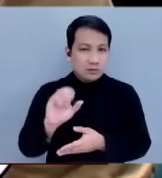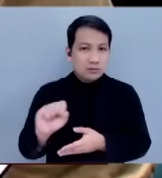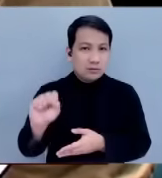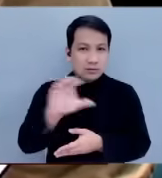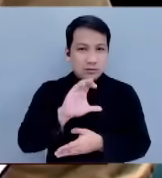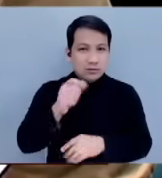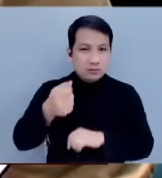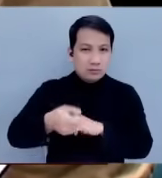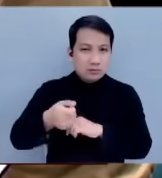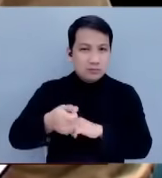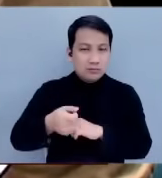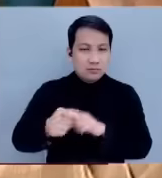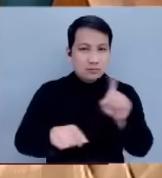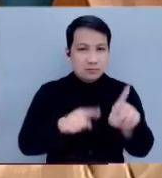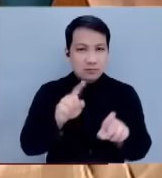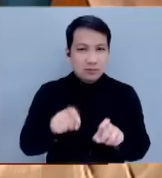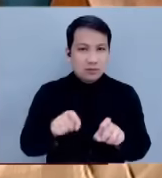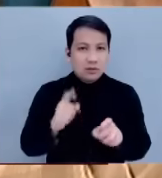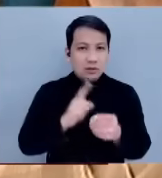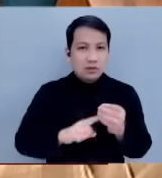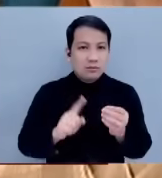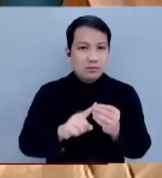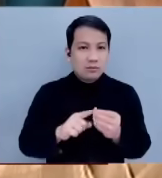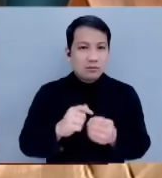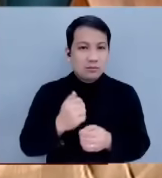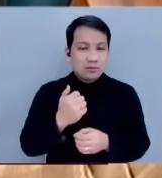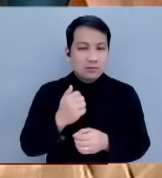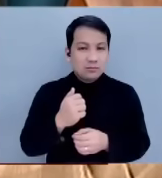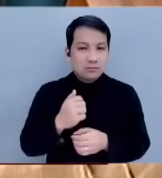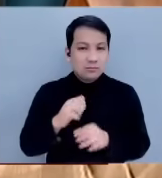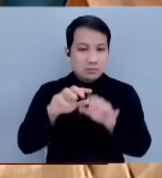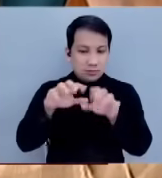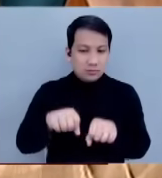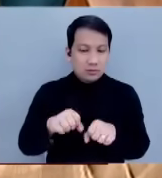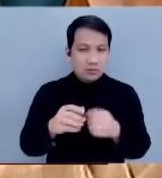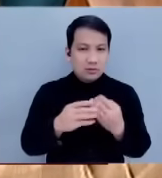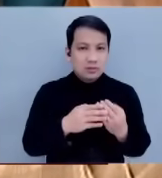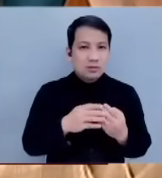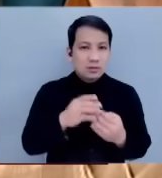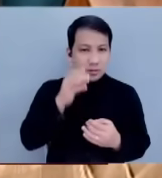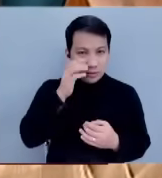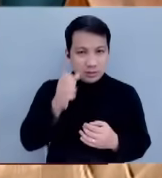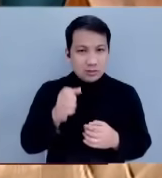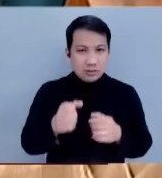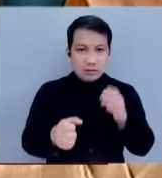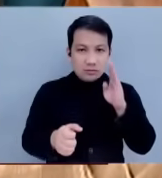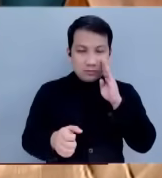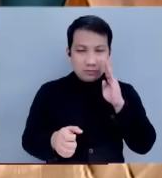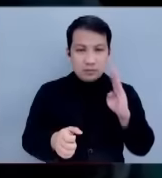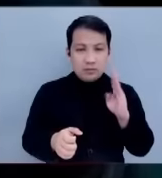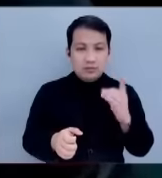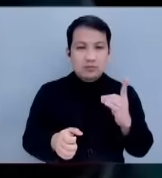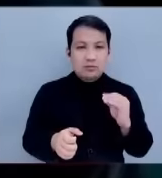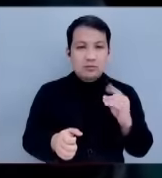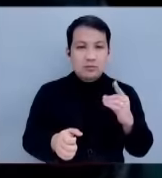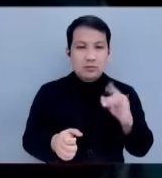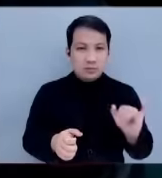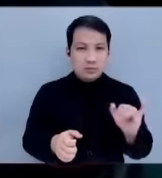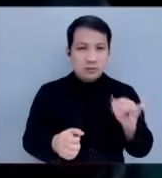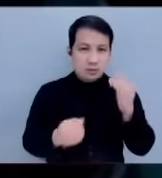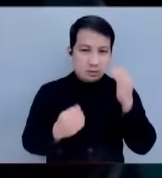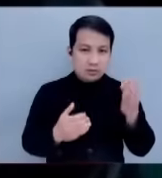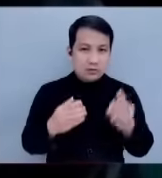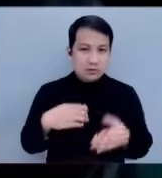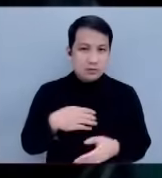para questionin ang umano'y illegal detention at arrest ni Celis at Badoy. Nauna na kasing nasabi ng mga kongresista